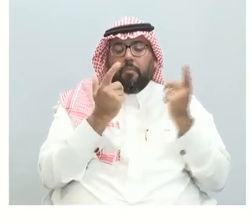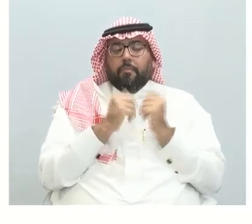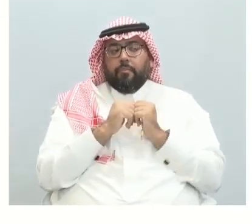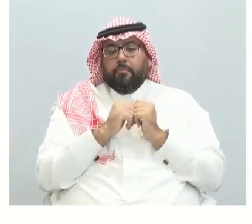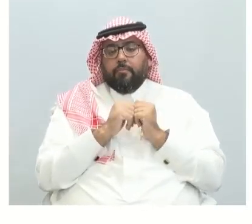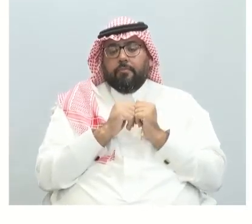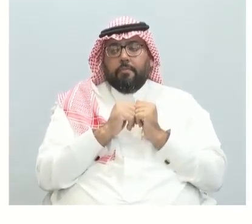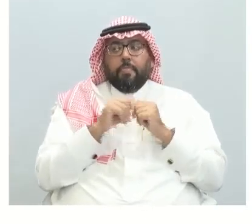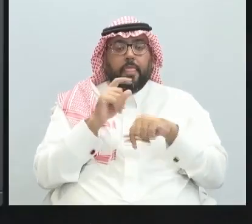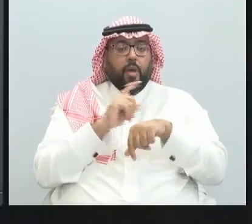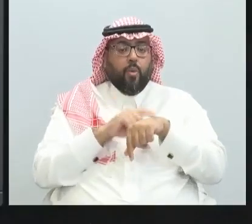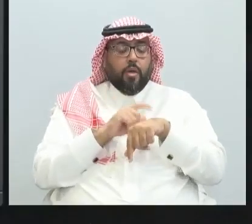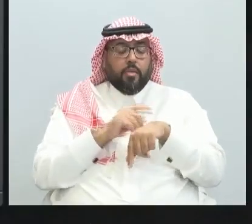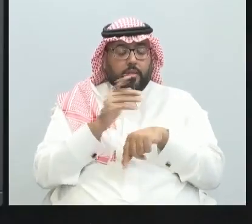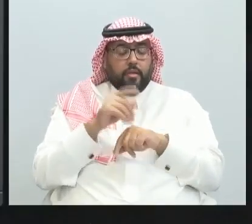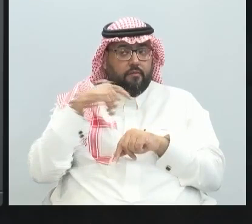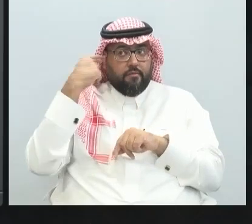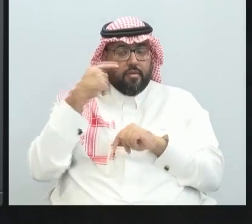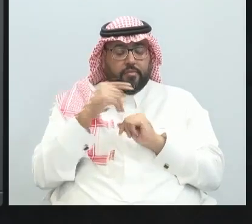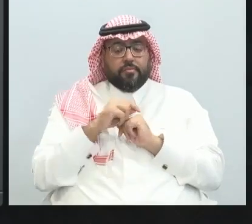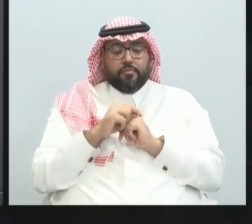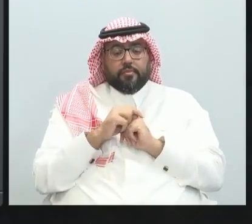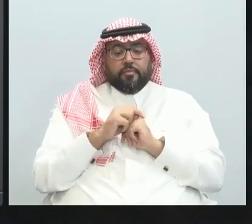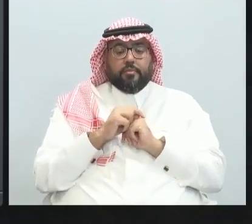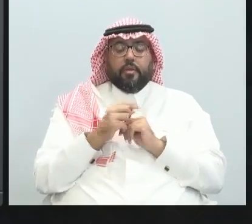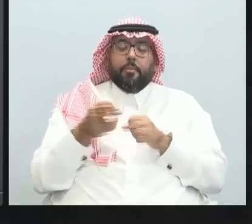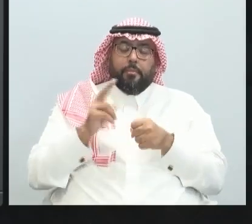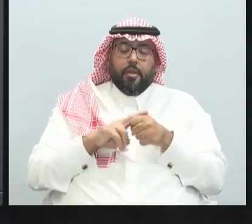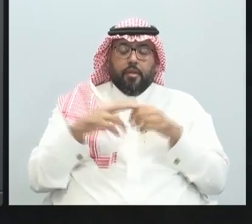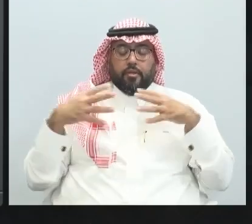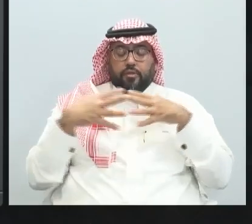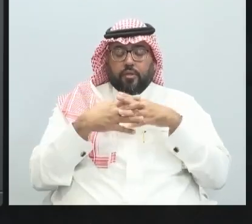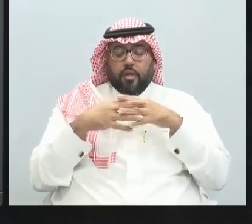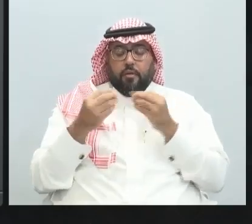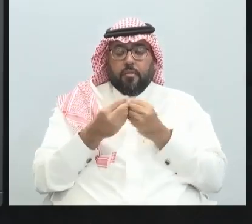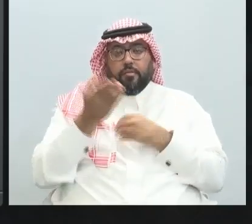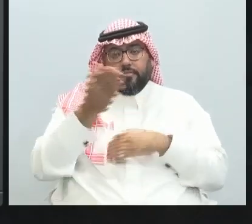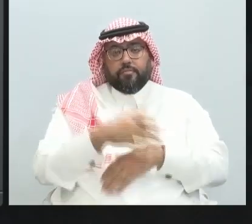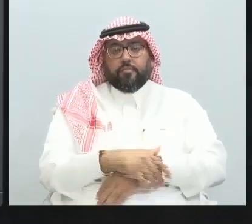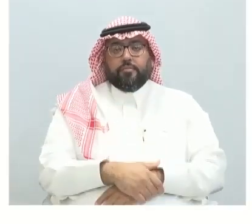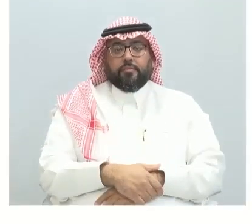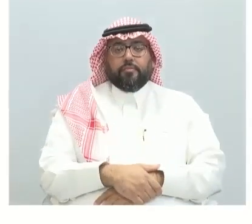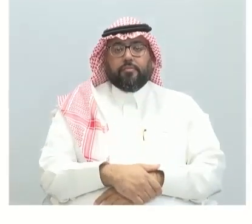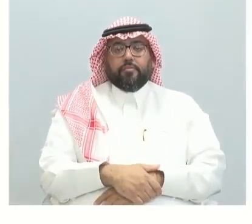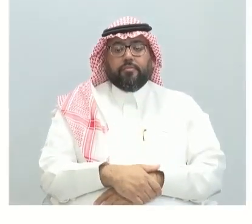القوارب من الوقت فكرون في هذا السؤال لرجعنا نشارك طويل تفضل